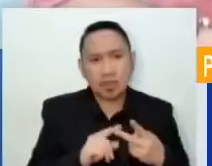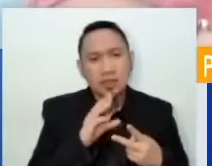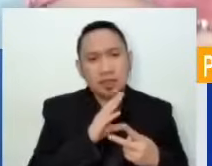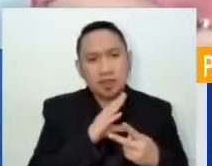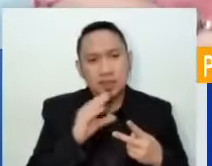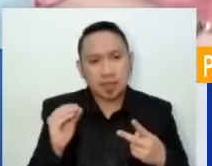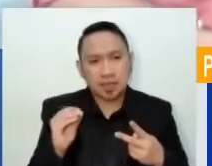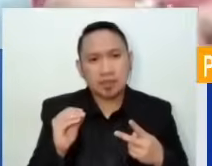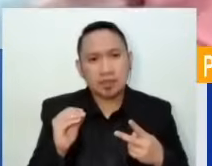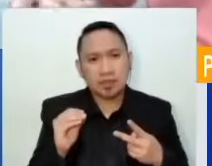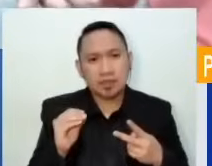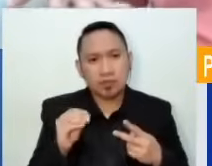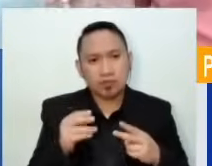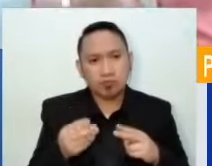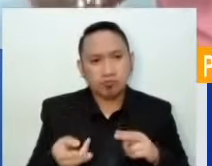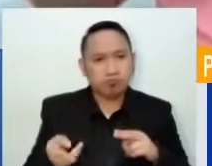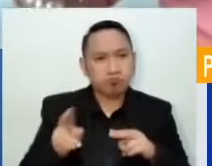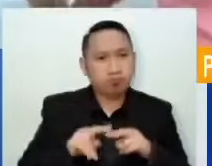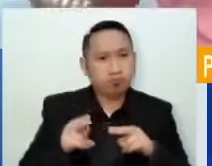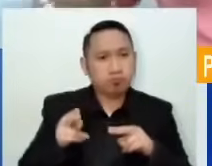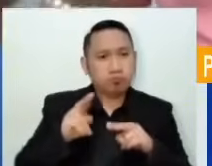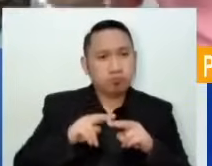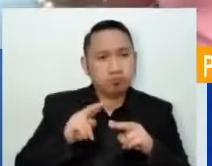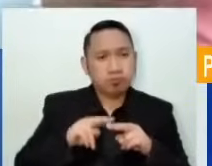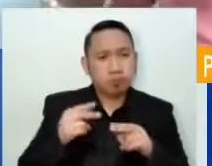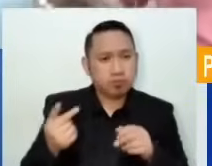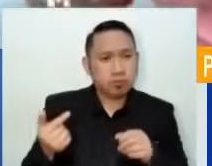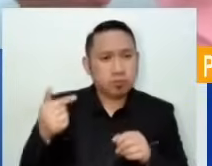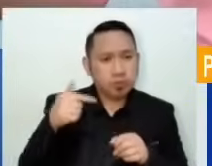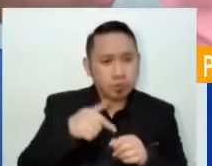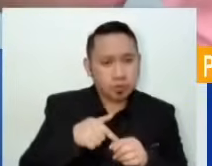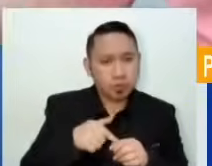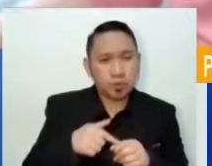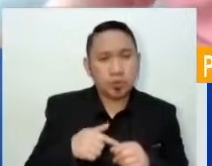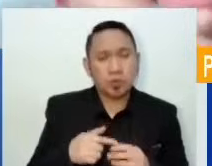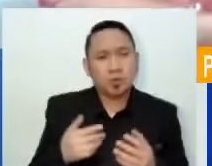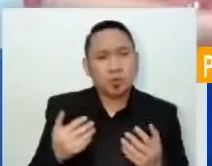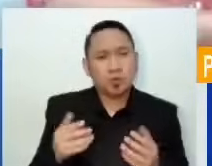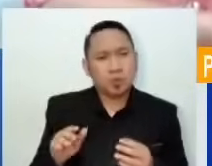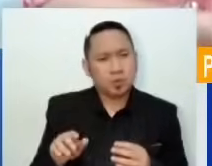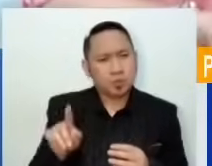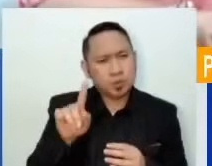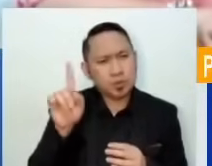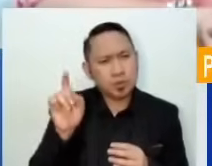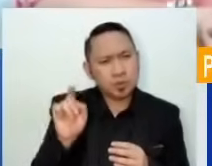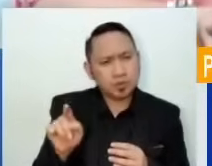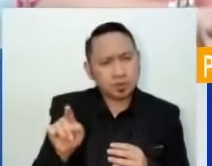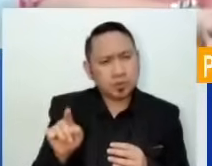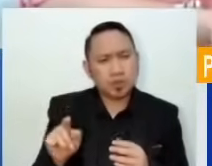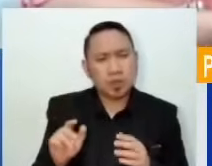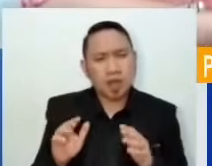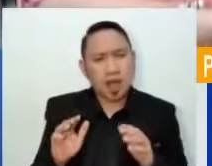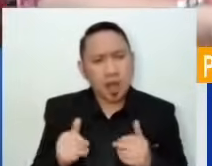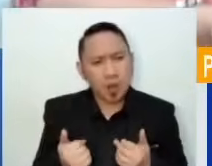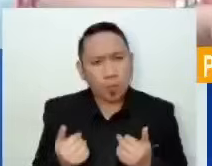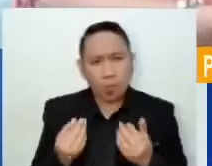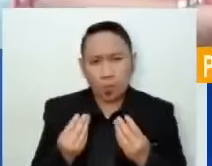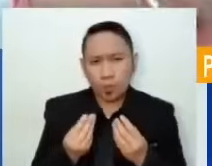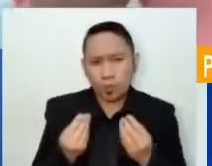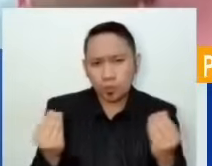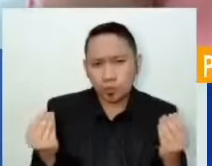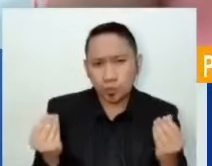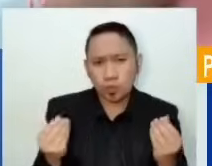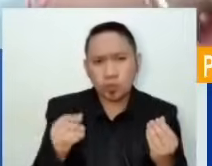price hike sa produktong petrolyo. Meron po ba tayong ginagawa para at least ma-appease yung mga transport groups po na